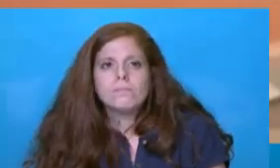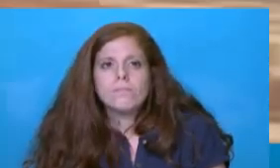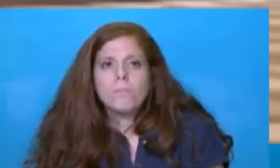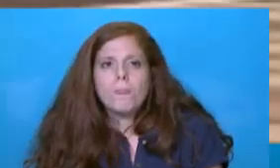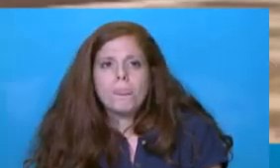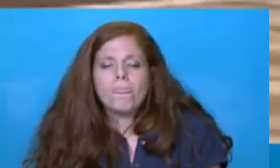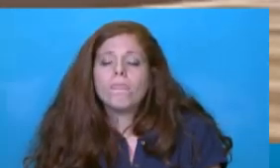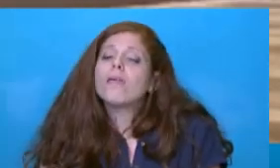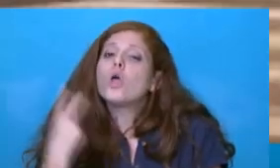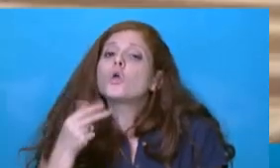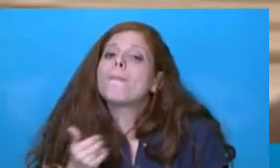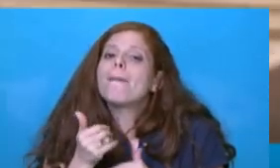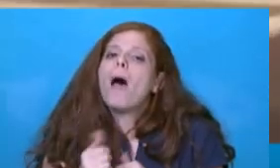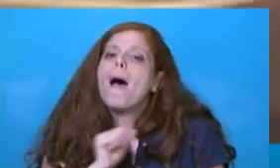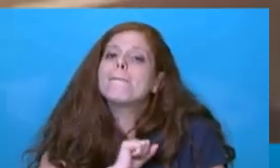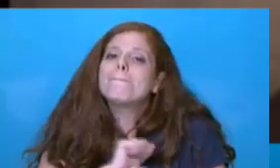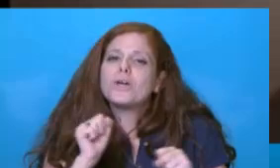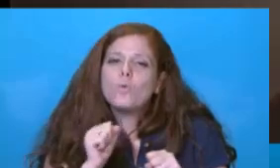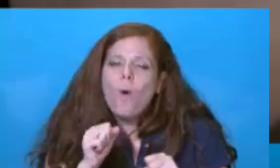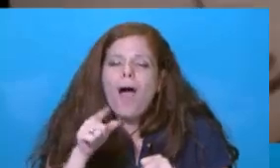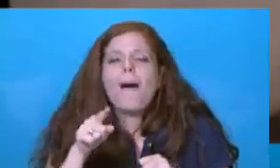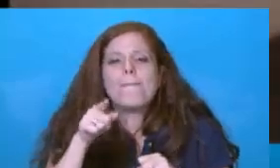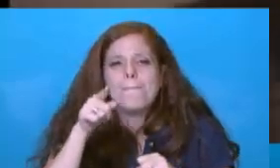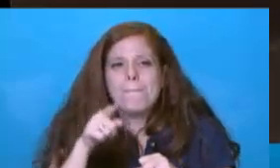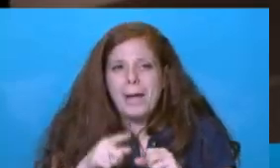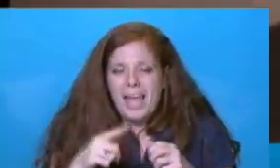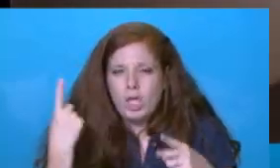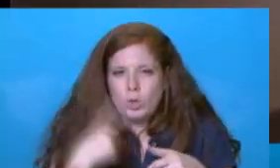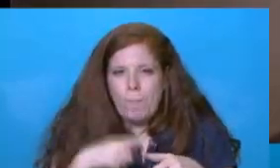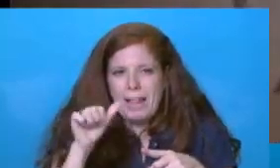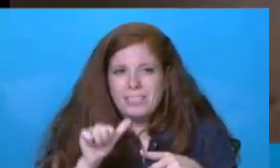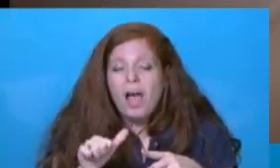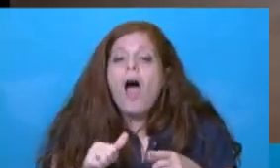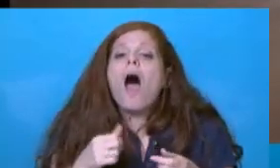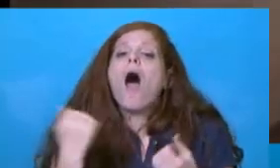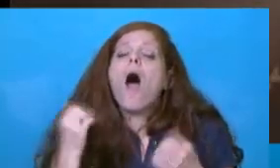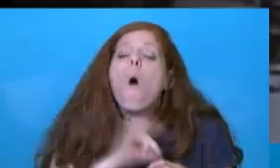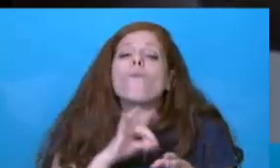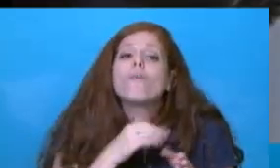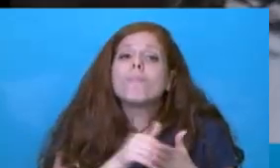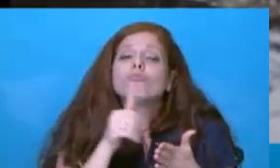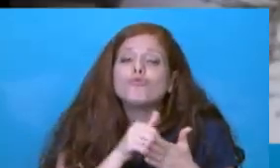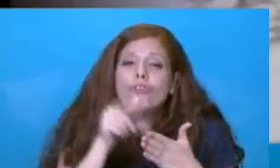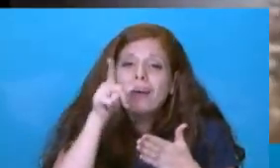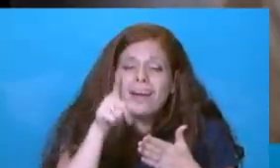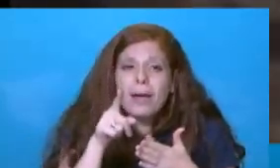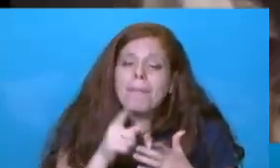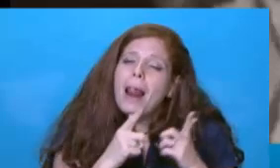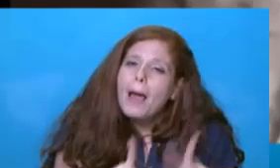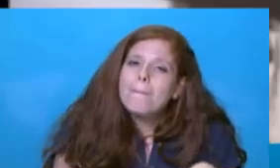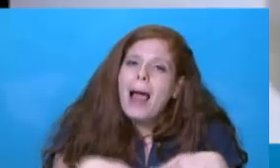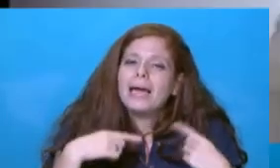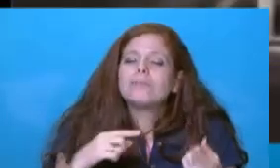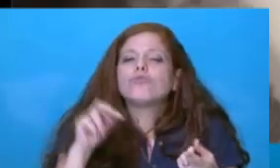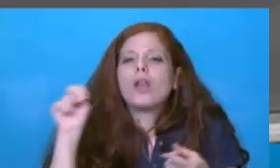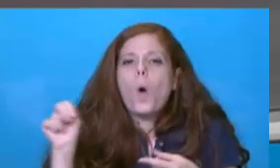יומיים אחרי הפיגוע בצומת אלעזר בגוש, הרופאים ממשיכים להילחם על חייו של נחום נביס, בן 17. אחותו נועם